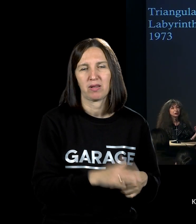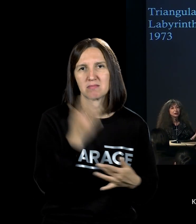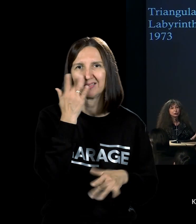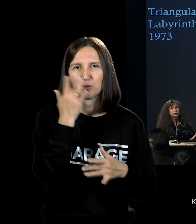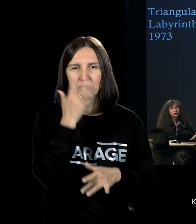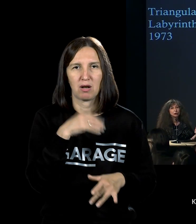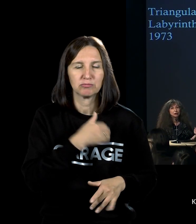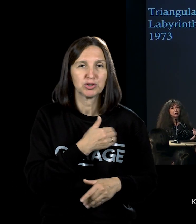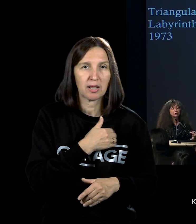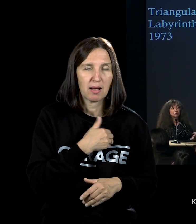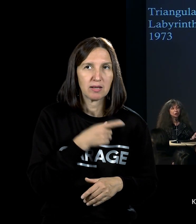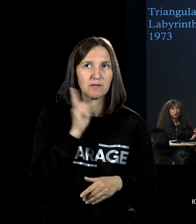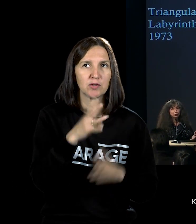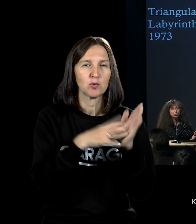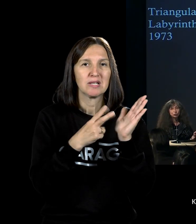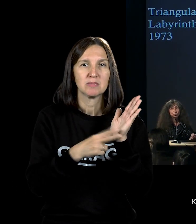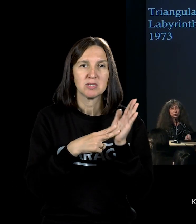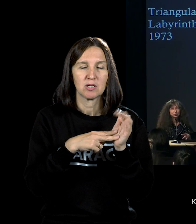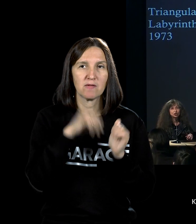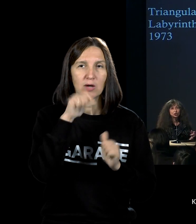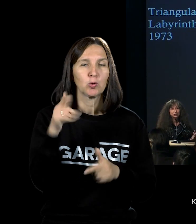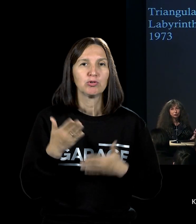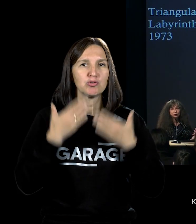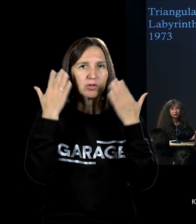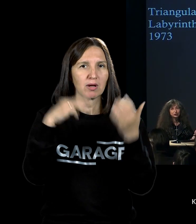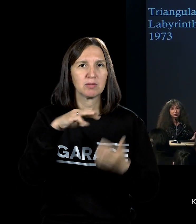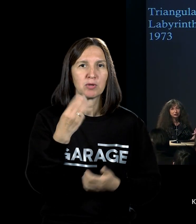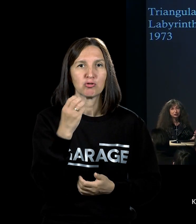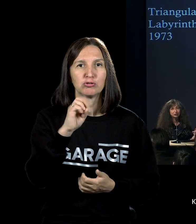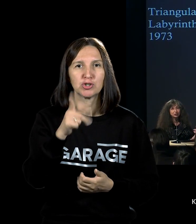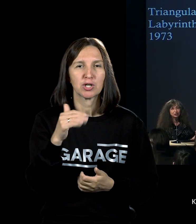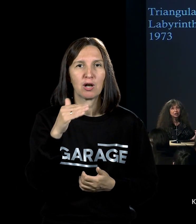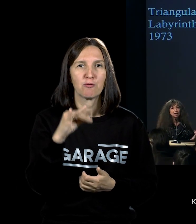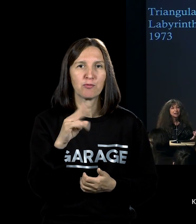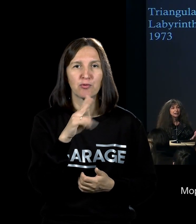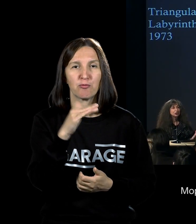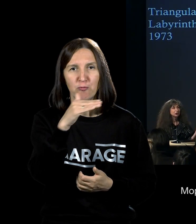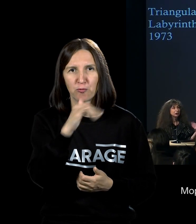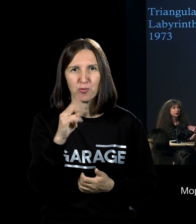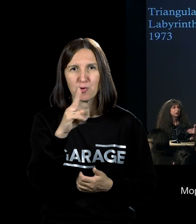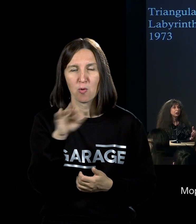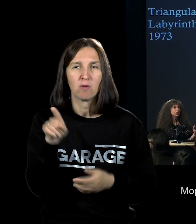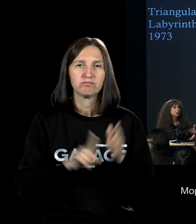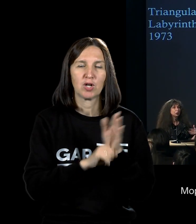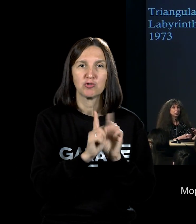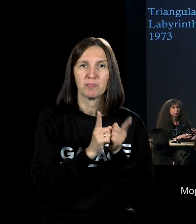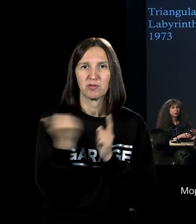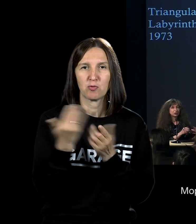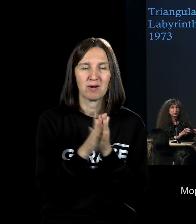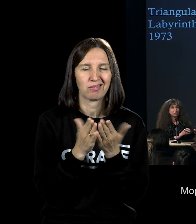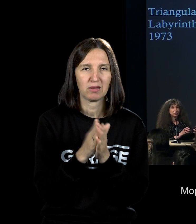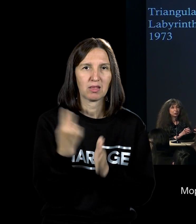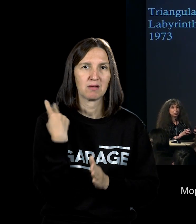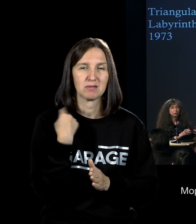же, в 70-е, он читает Мишеля Фуко, которого тогда начинают переводить на английский язык, и начинает исследовать, что